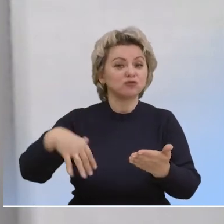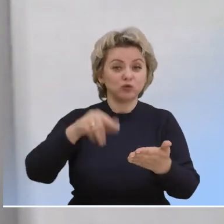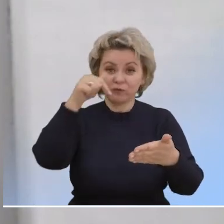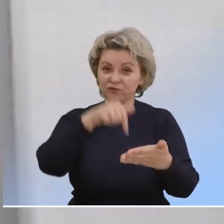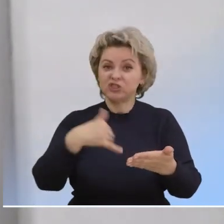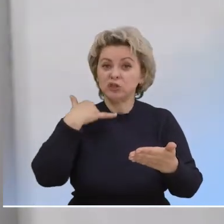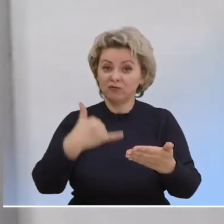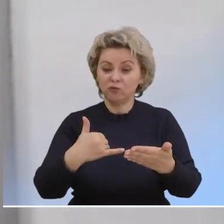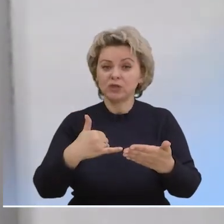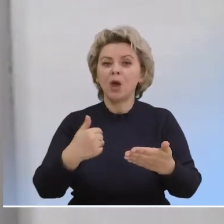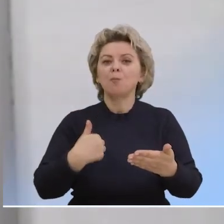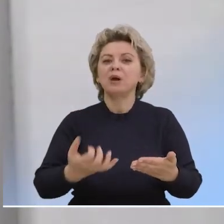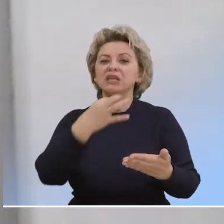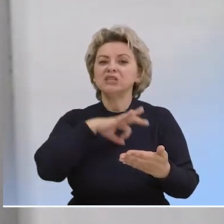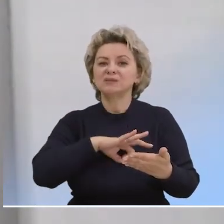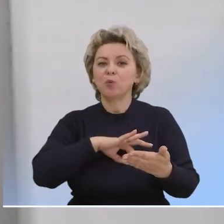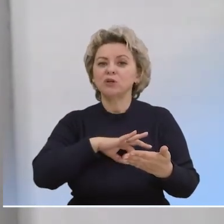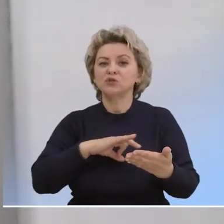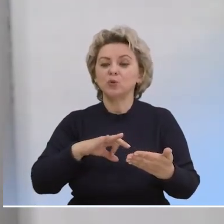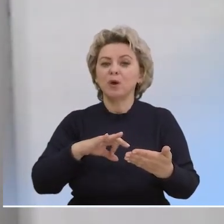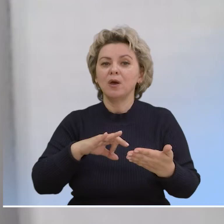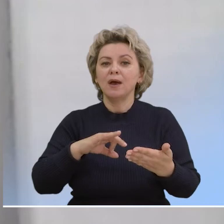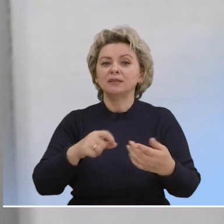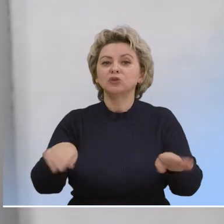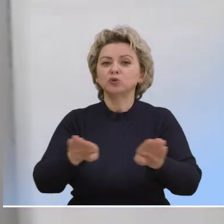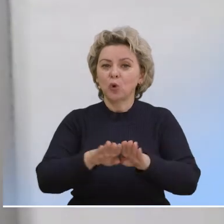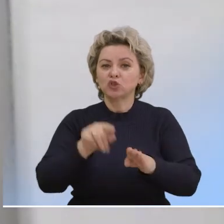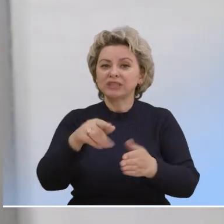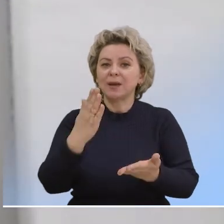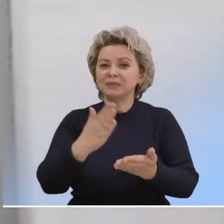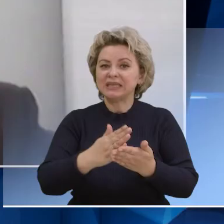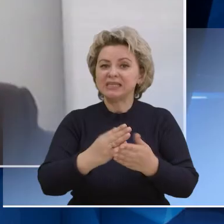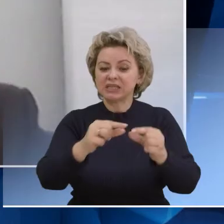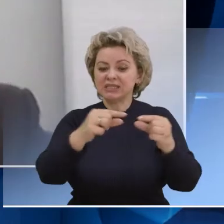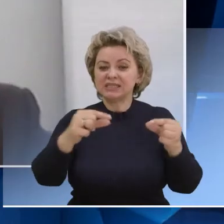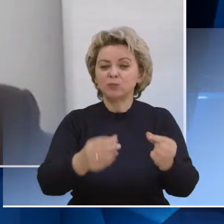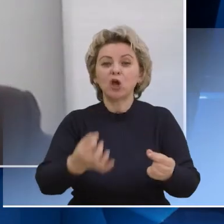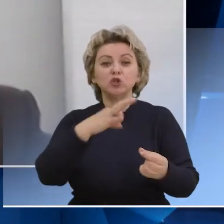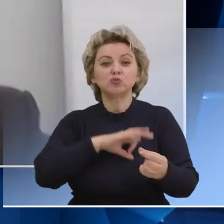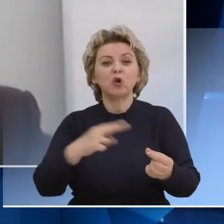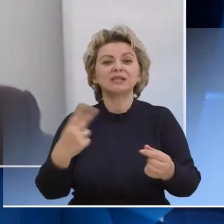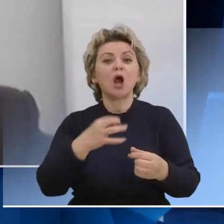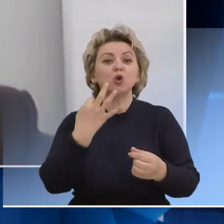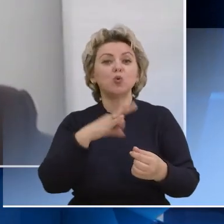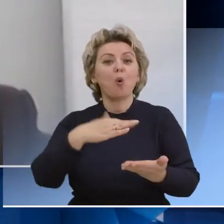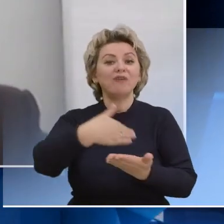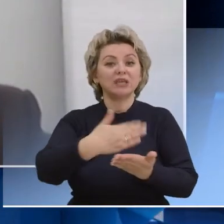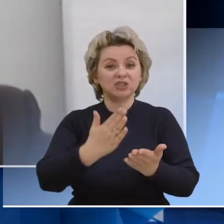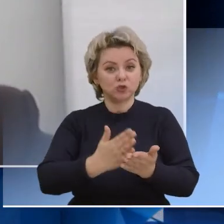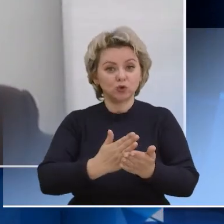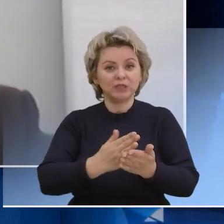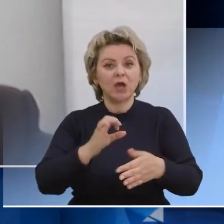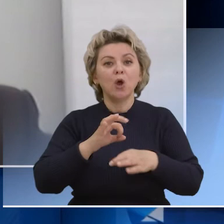Мы используем бесконтактную оплату, там тоже есть цифра. Использование цифры, как любого